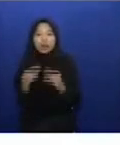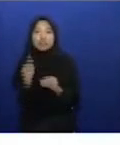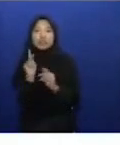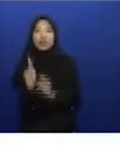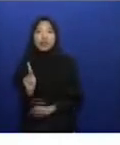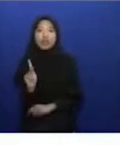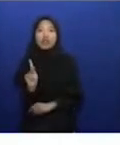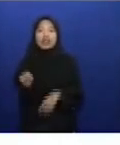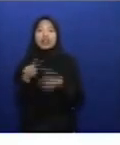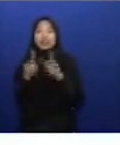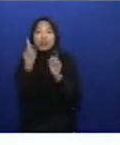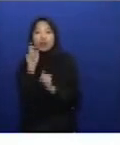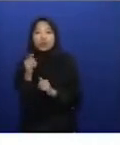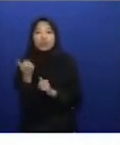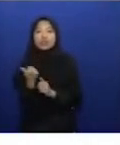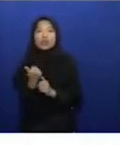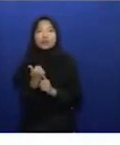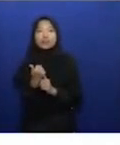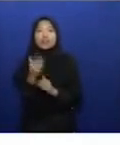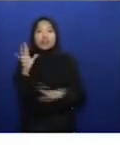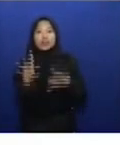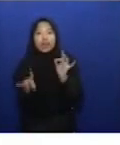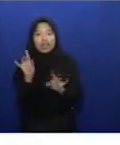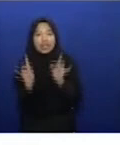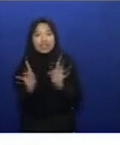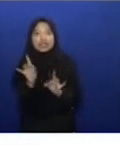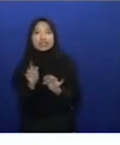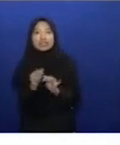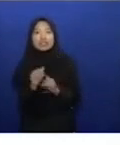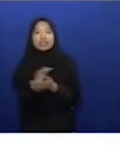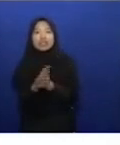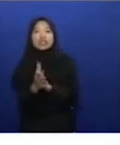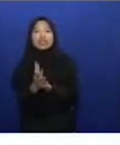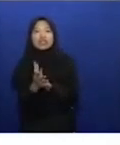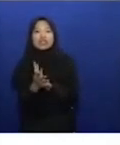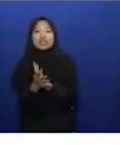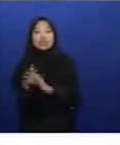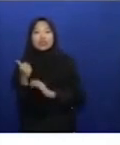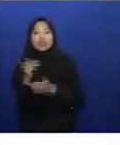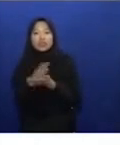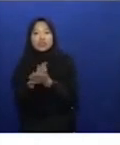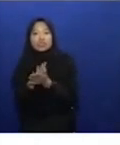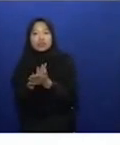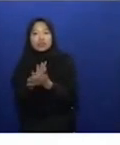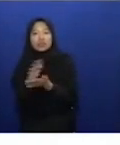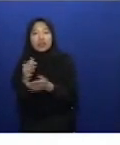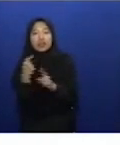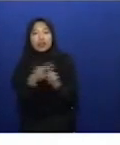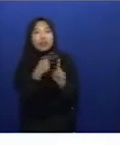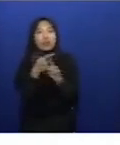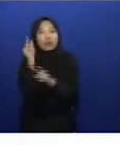pribadi. Pertanyaan saya satu, kau mau jadi pengusaha? Bisa, Pak, bisa jadi pengusaha. Bisa? Ya, kau mau jadi pengusaha apa?